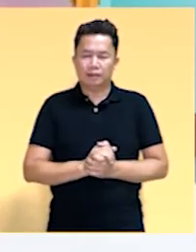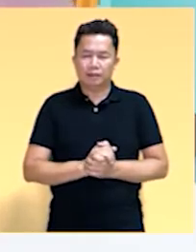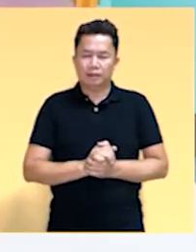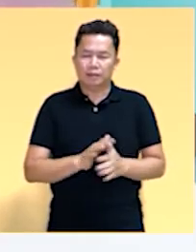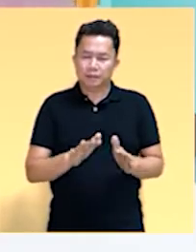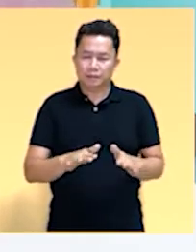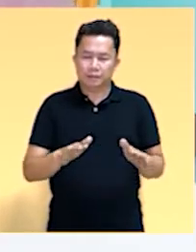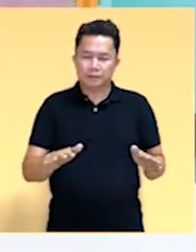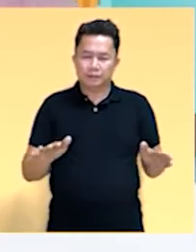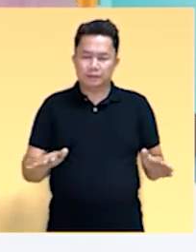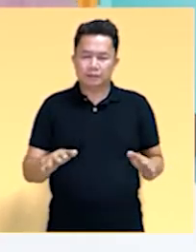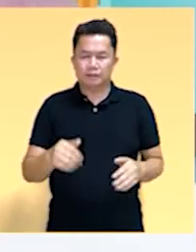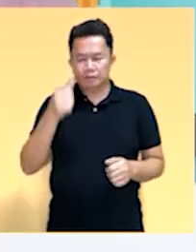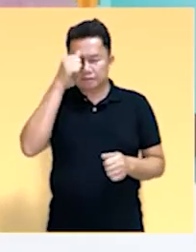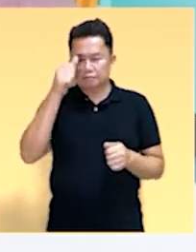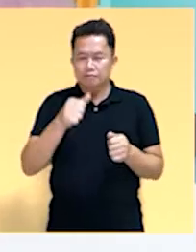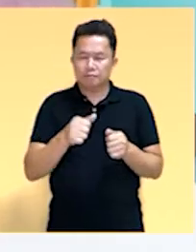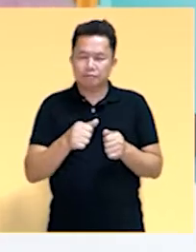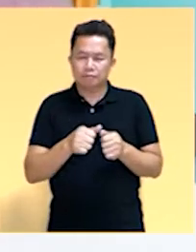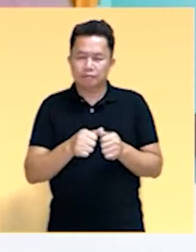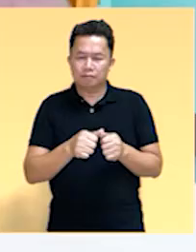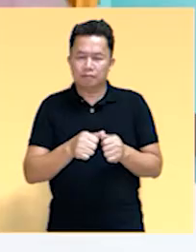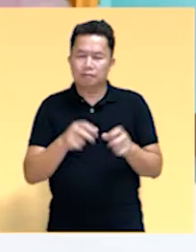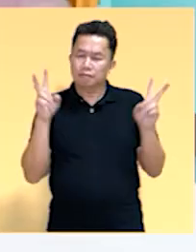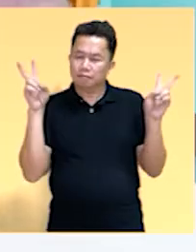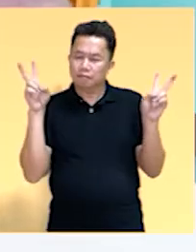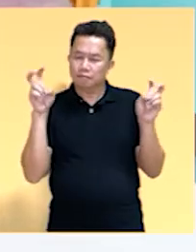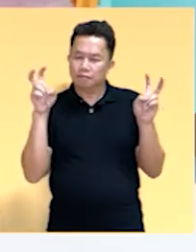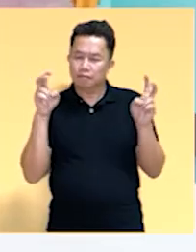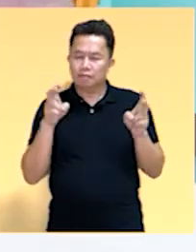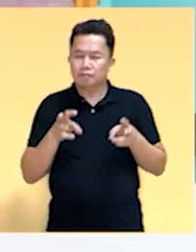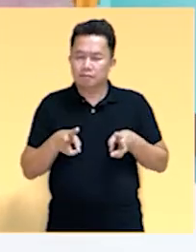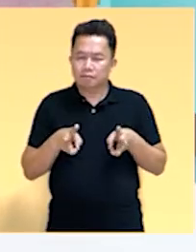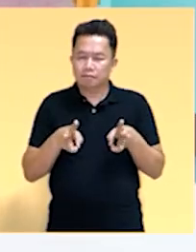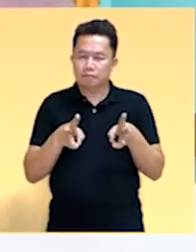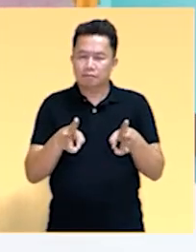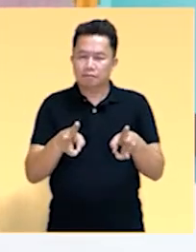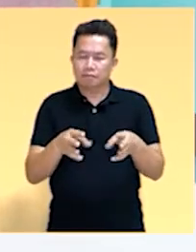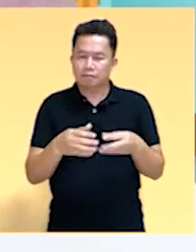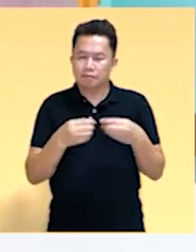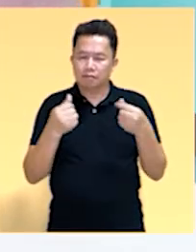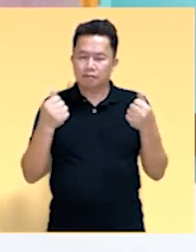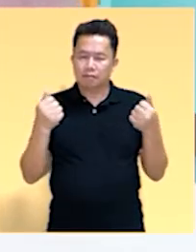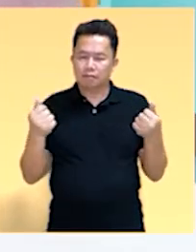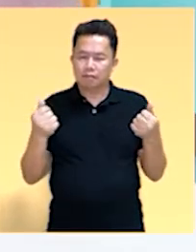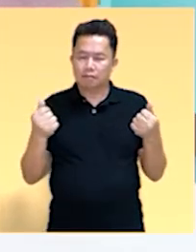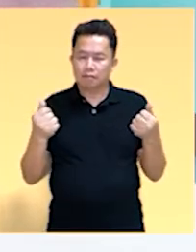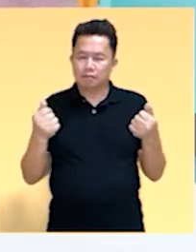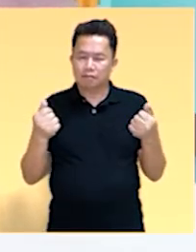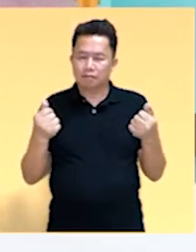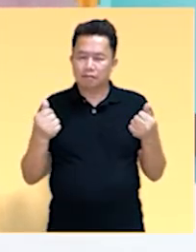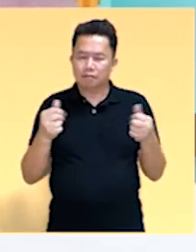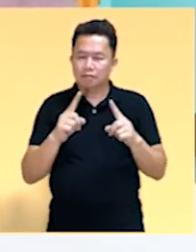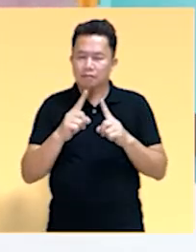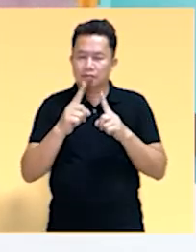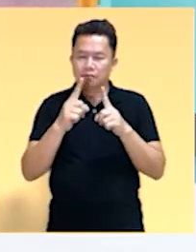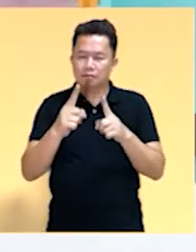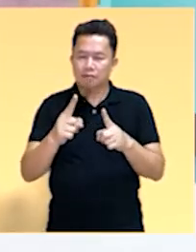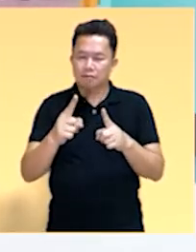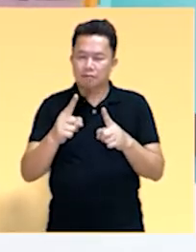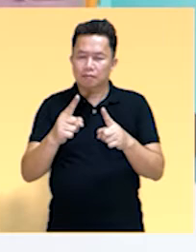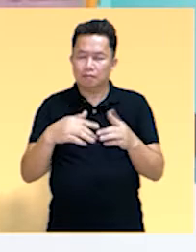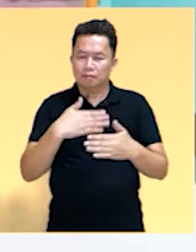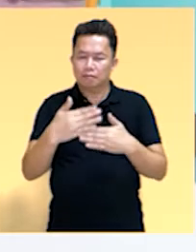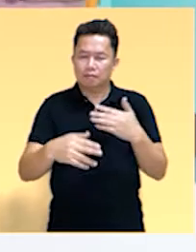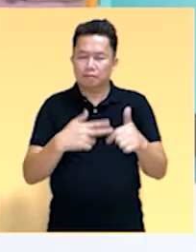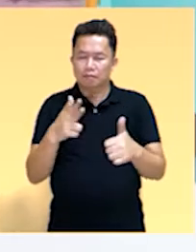Mga bata, tandaan ninyo na ang tawag sa paraan ng pagsosolve o pagkuha ng sagot sa Step 3